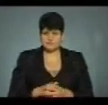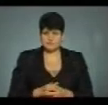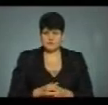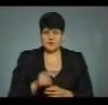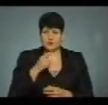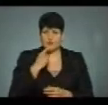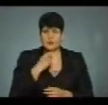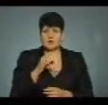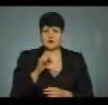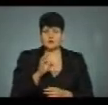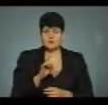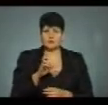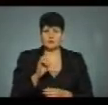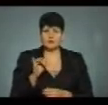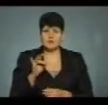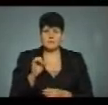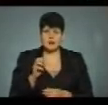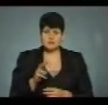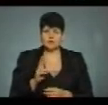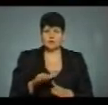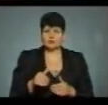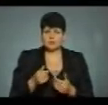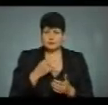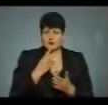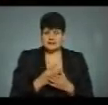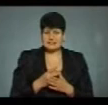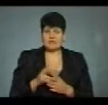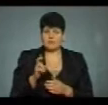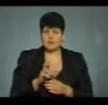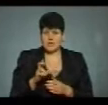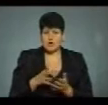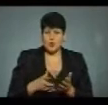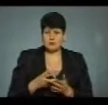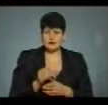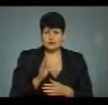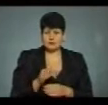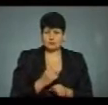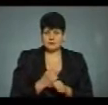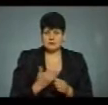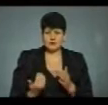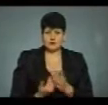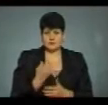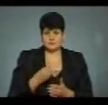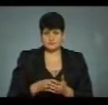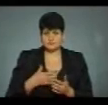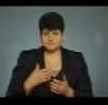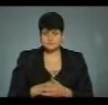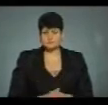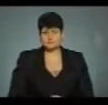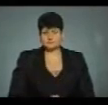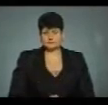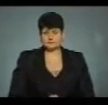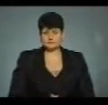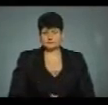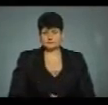словами Руслана Бурмаса, тим, хто подасть показники у березні, оплата за воду буде нарахована за новими тарифами. Любов Гадомська,